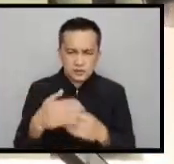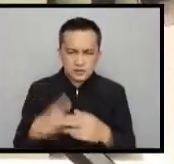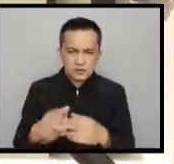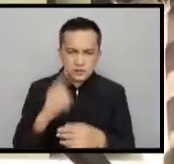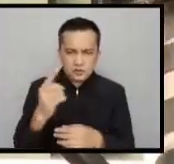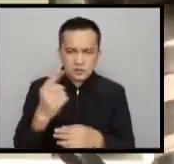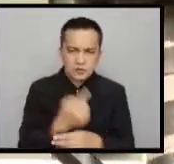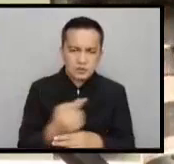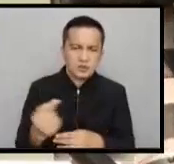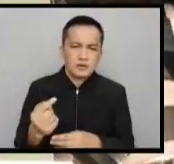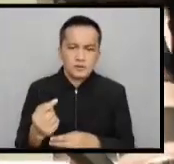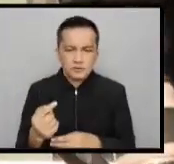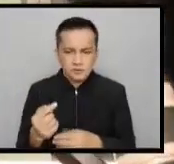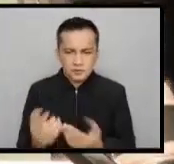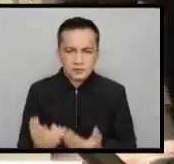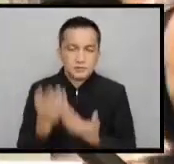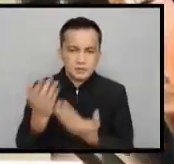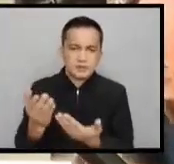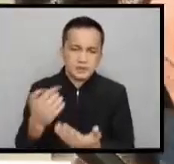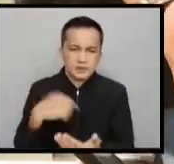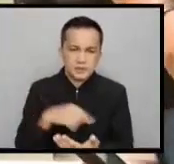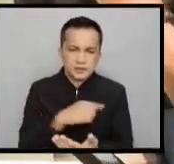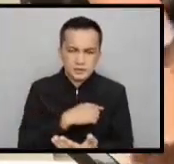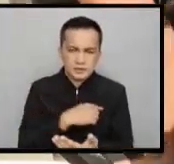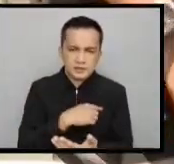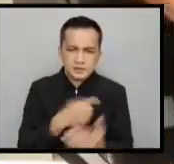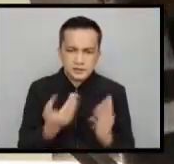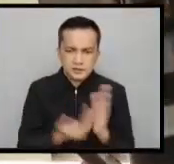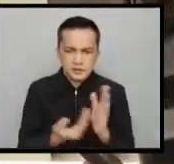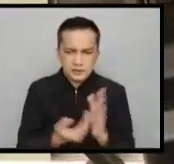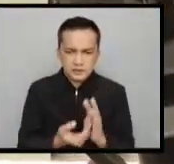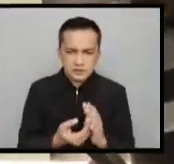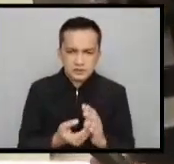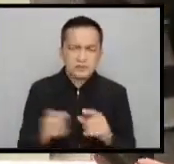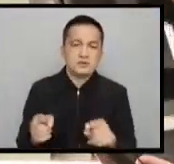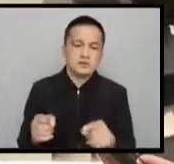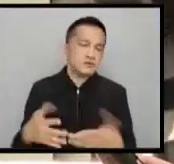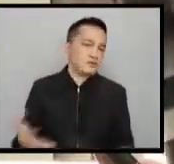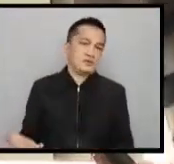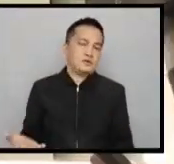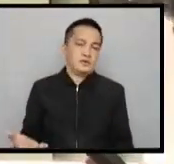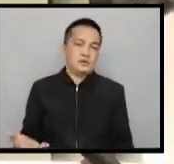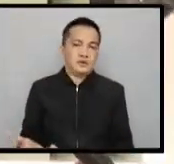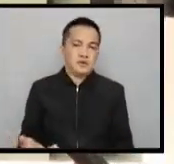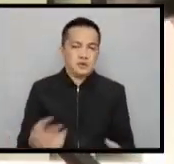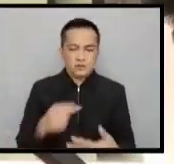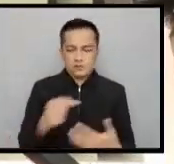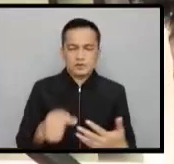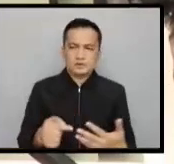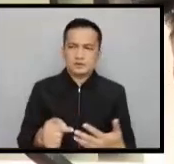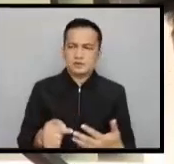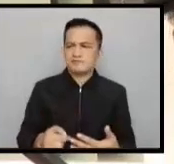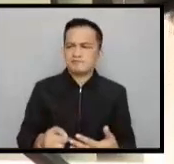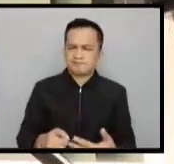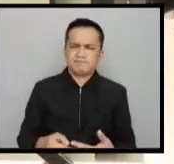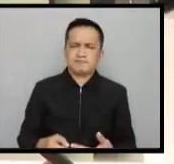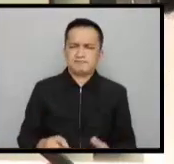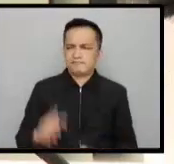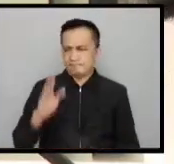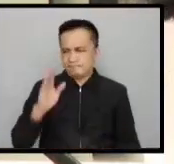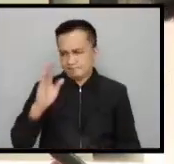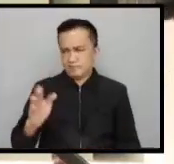para makapagsumite ng aming ebidensya. So yun lang naman po. Everything was cordial and it went